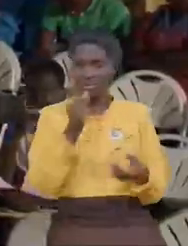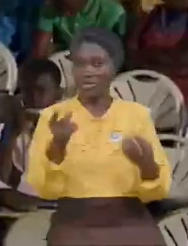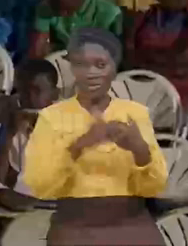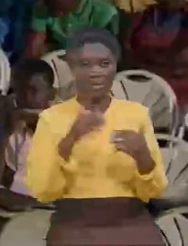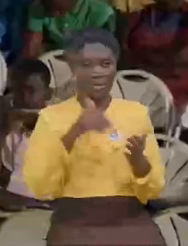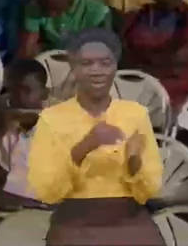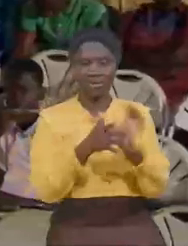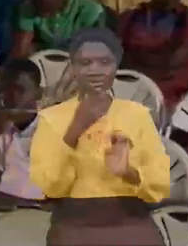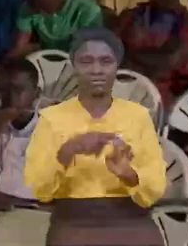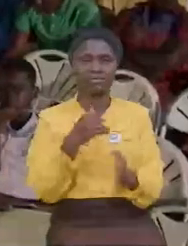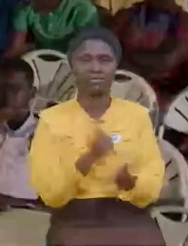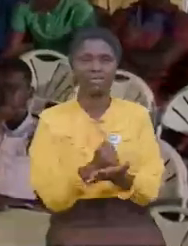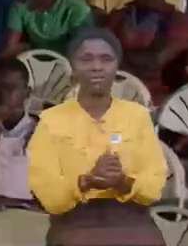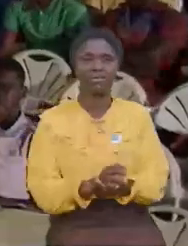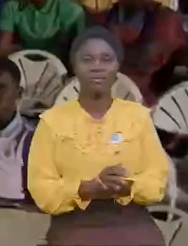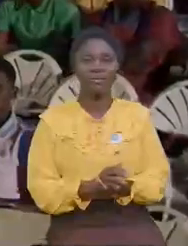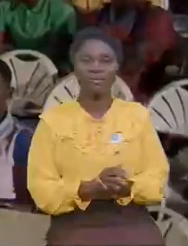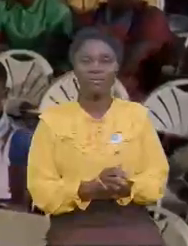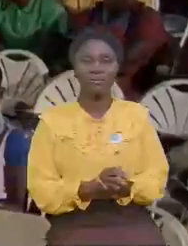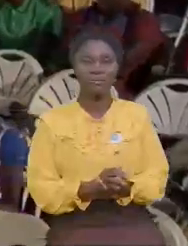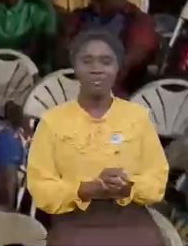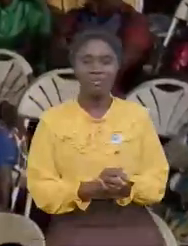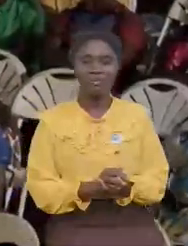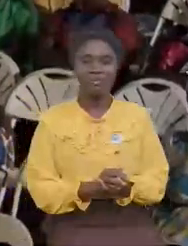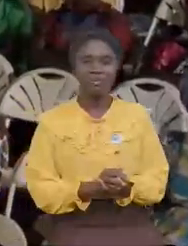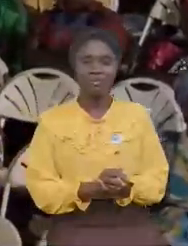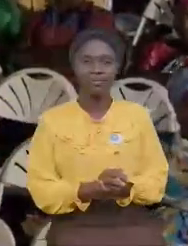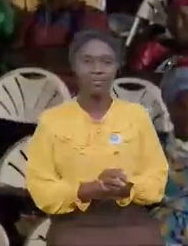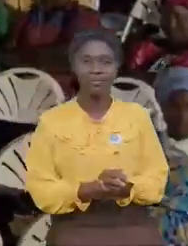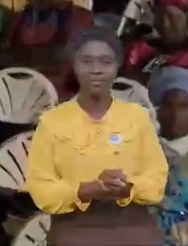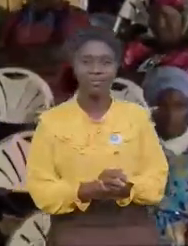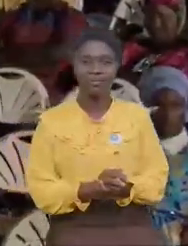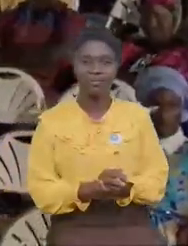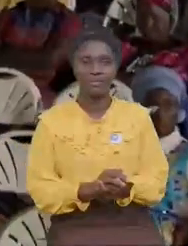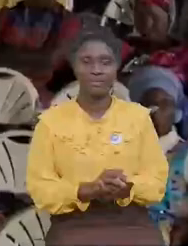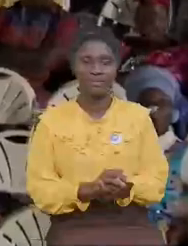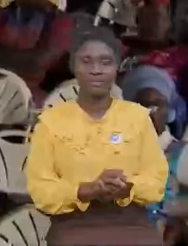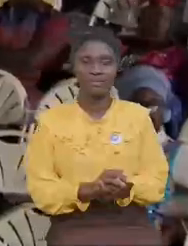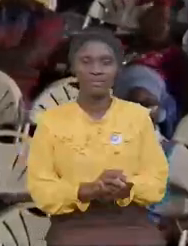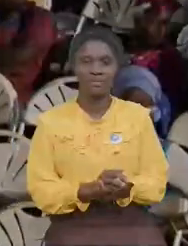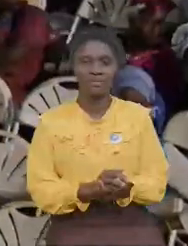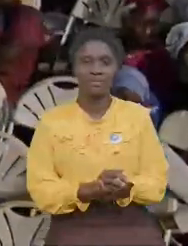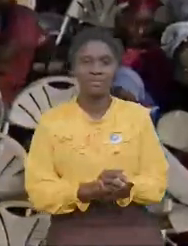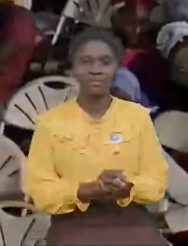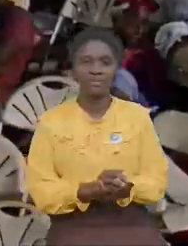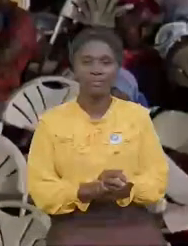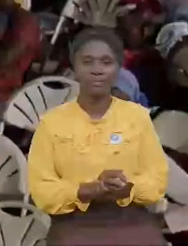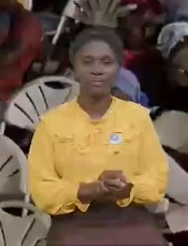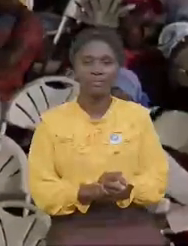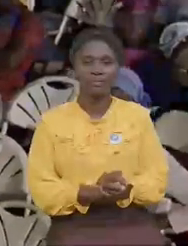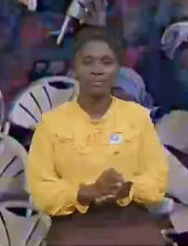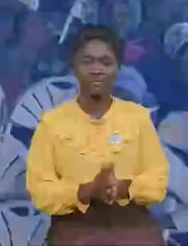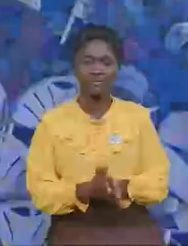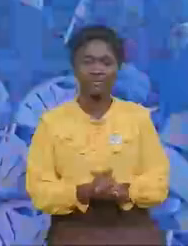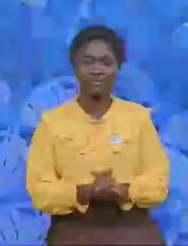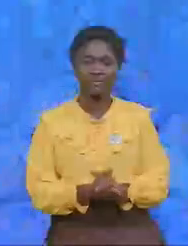ce que vous verrez, jusqu'à ce que vous voyez son visage, la condamnation ne reviendra plus